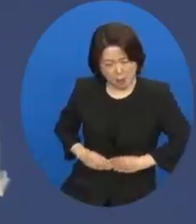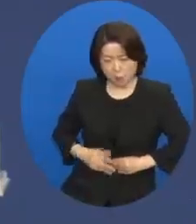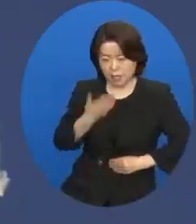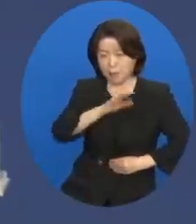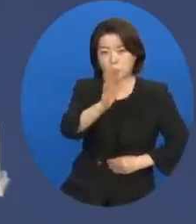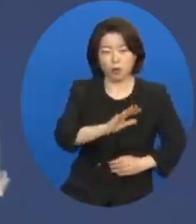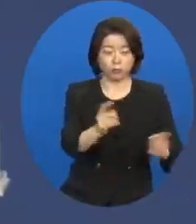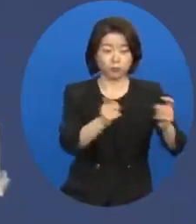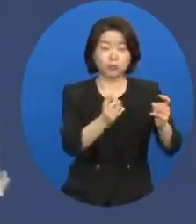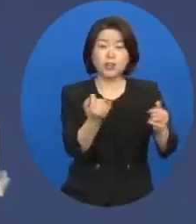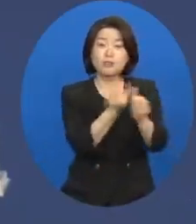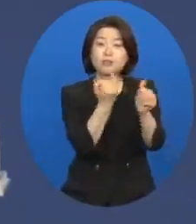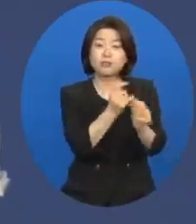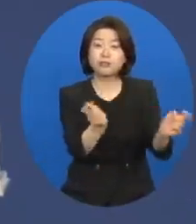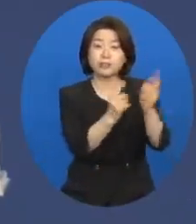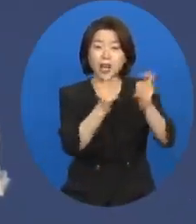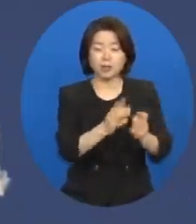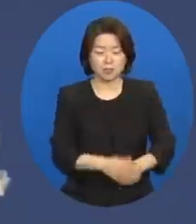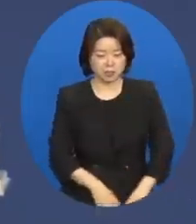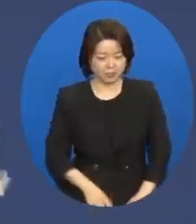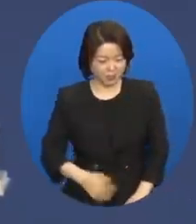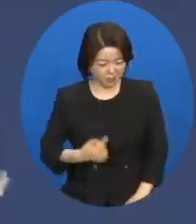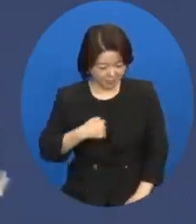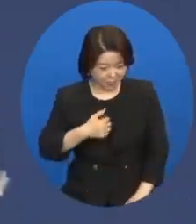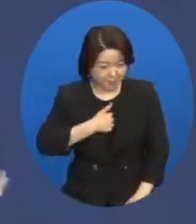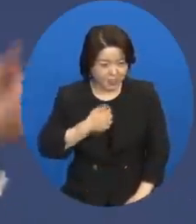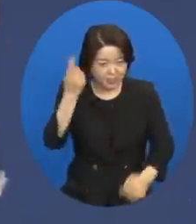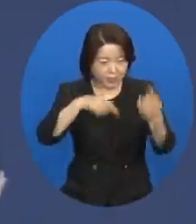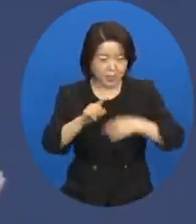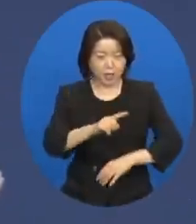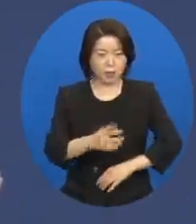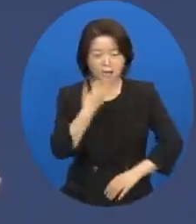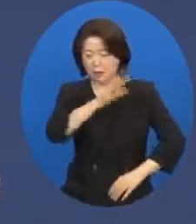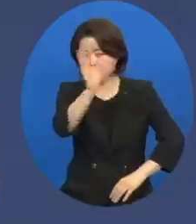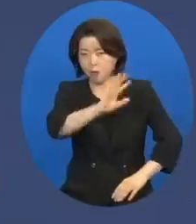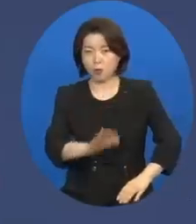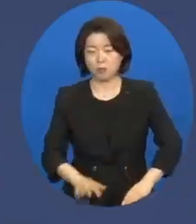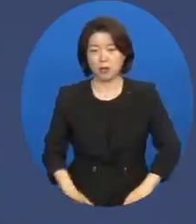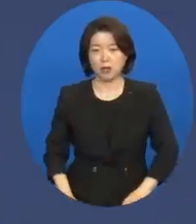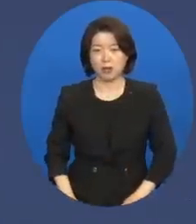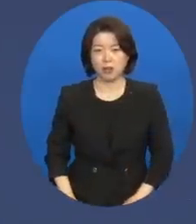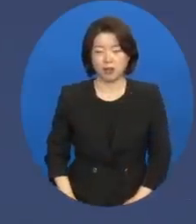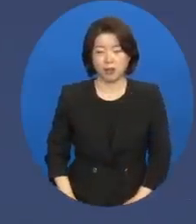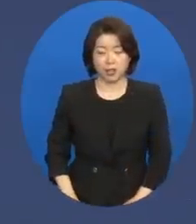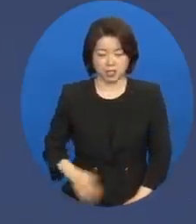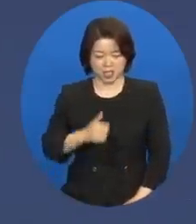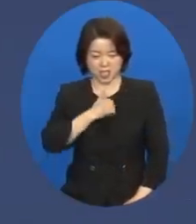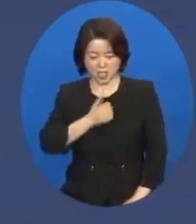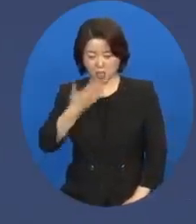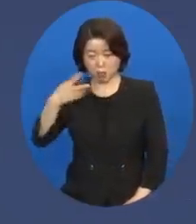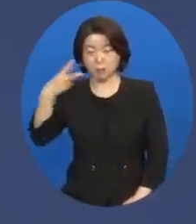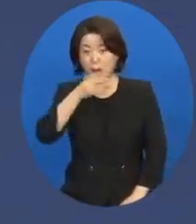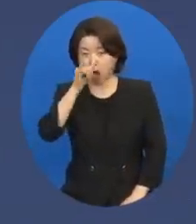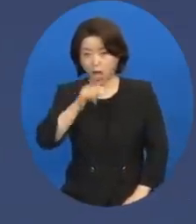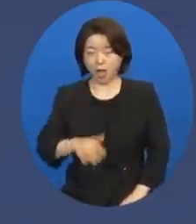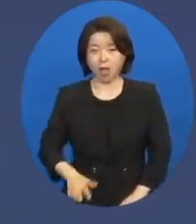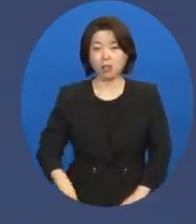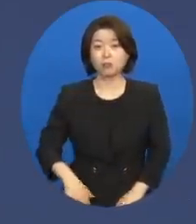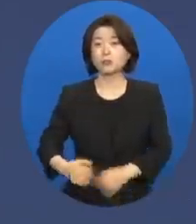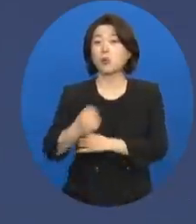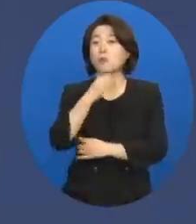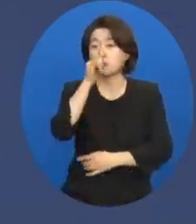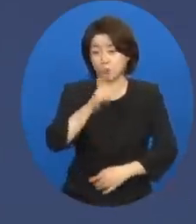그냥 거의 그냥은 능력이 안 나타나는데 자존심 지키느라고 금식도 해요. 그런 능력이